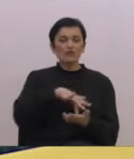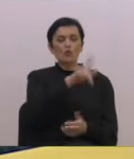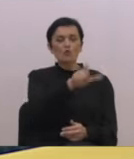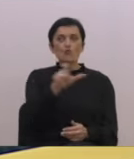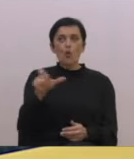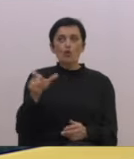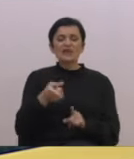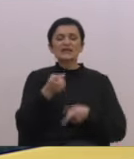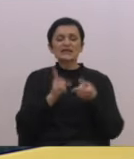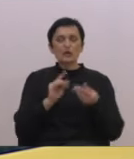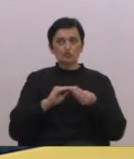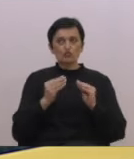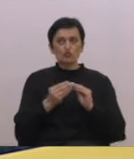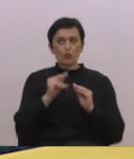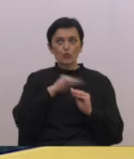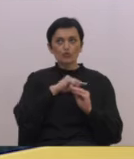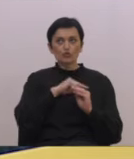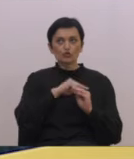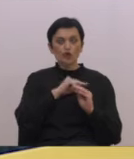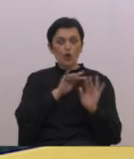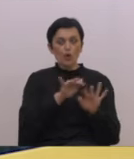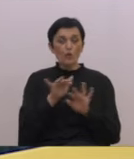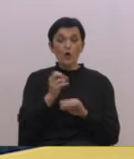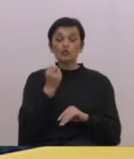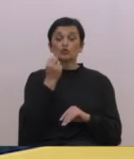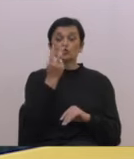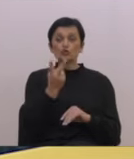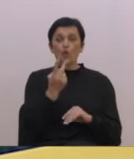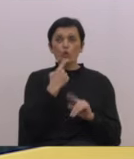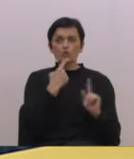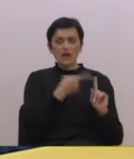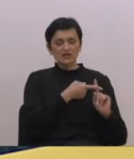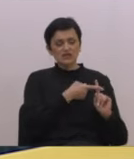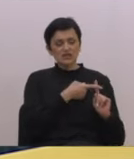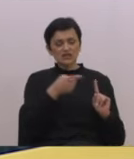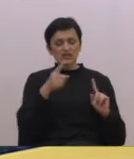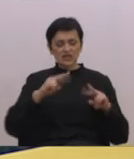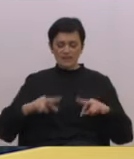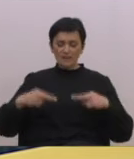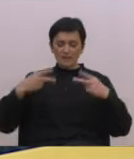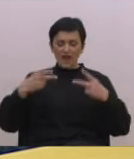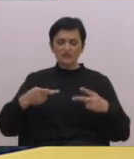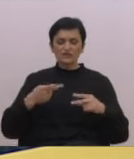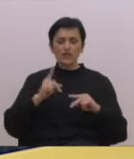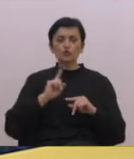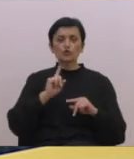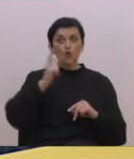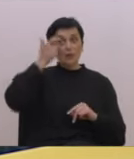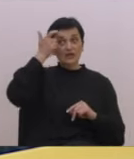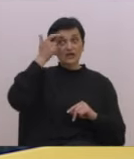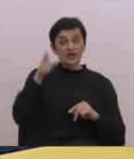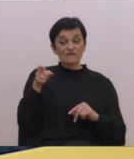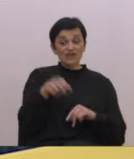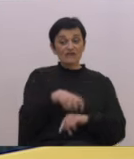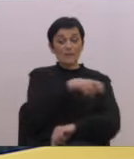მოქალაქეების რეალურ პრობლემებზე მუშაობა. 12 წლის განმავლობაში ნაცვლად იმისა, რომ ივანიშვილის